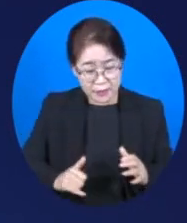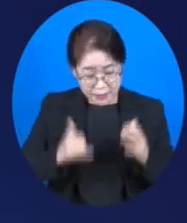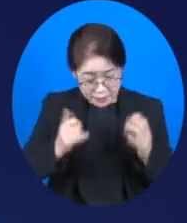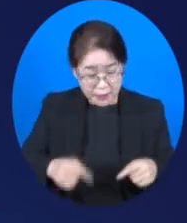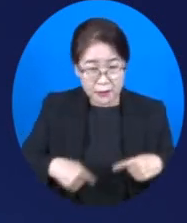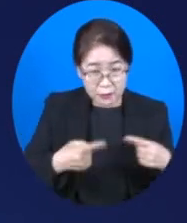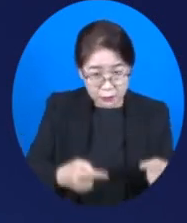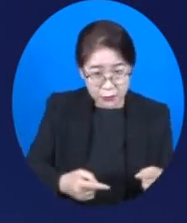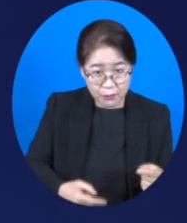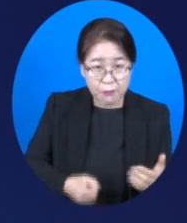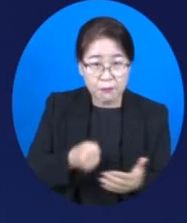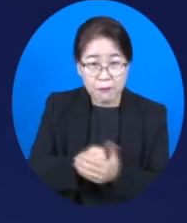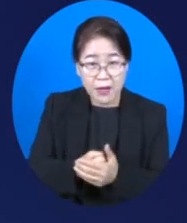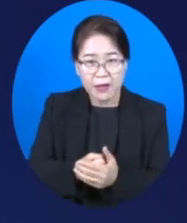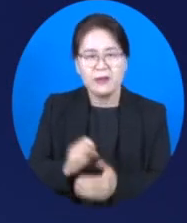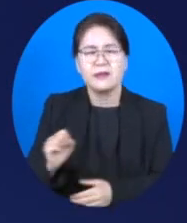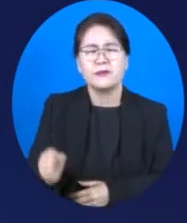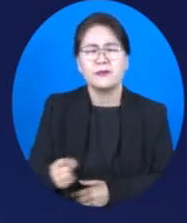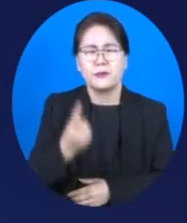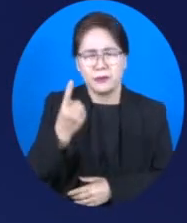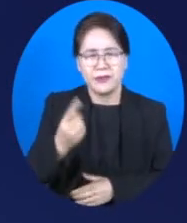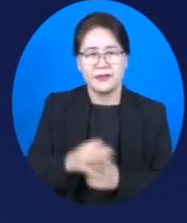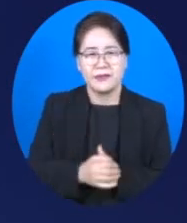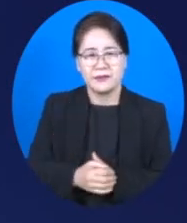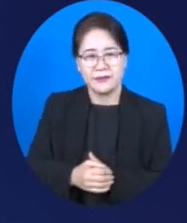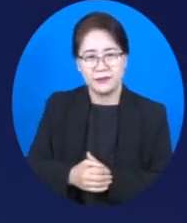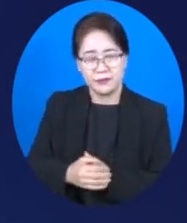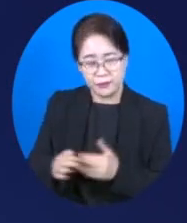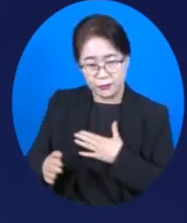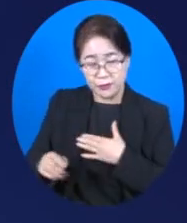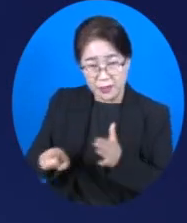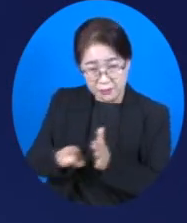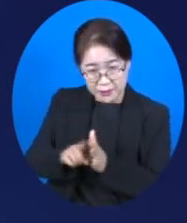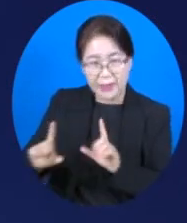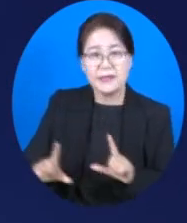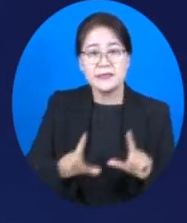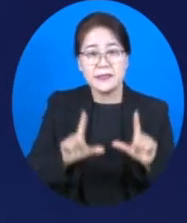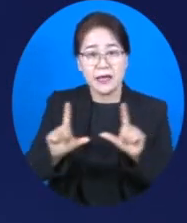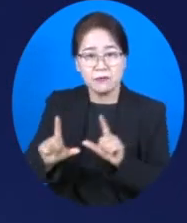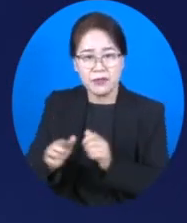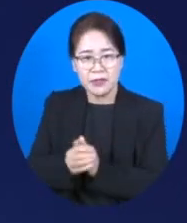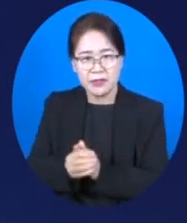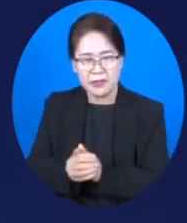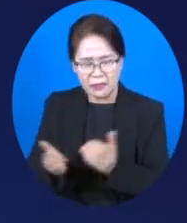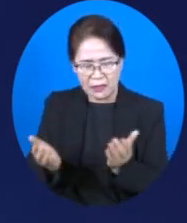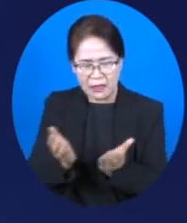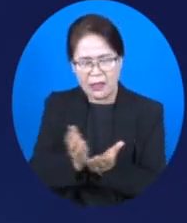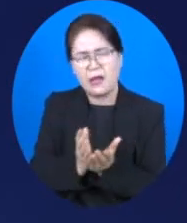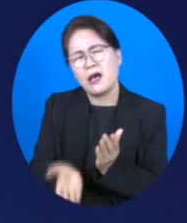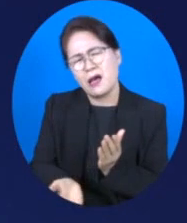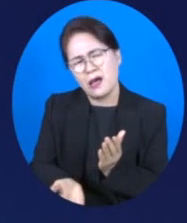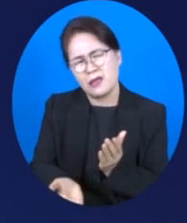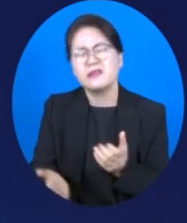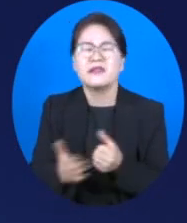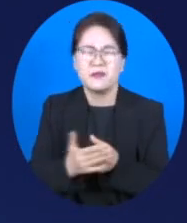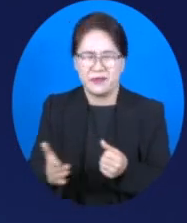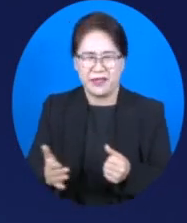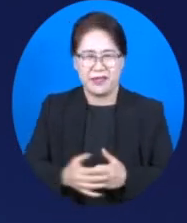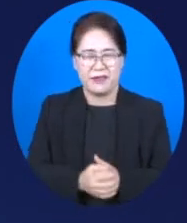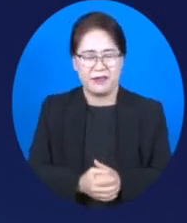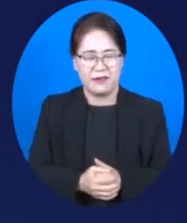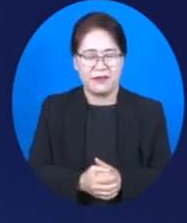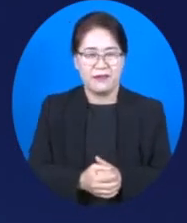표어를 정했을까요? 그 이유는 우리의 신앙과 삶이 일치하지 않기 때문에 그렇습니다.